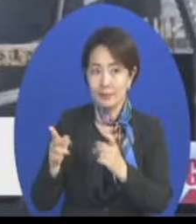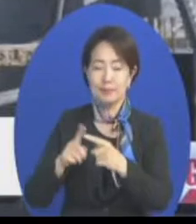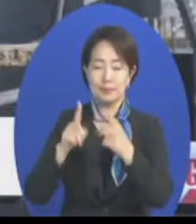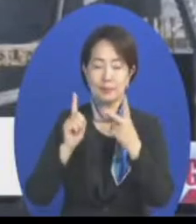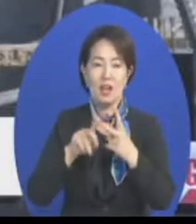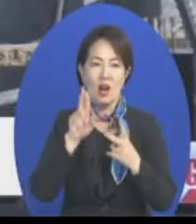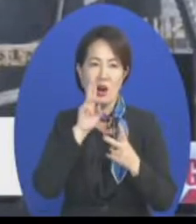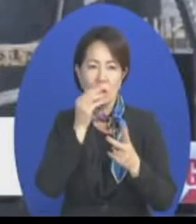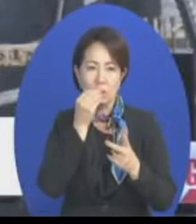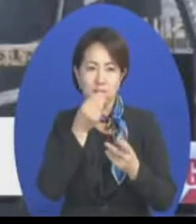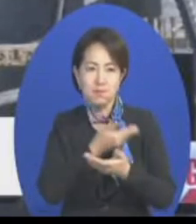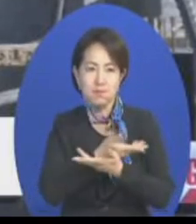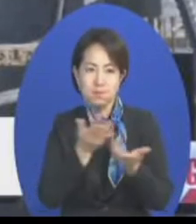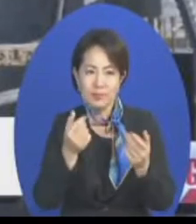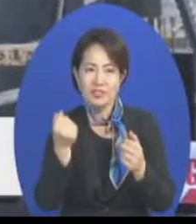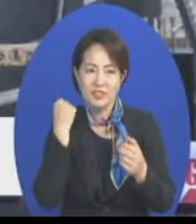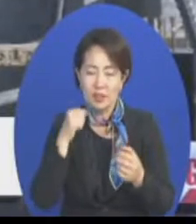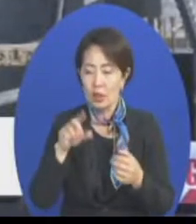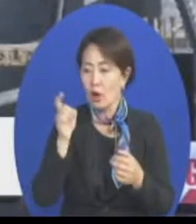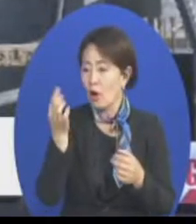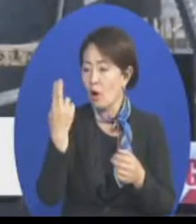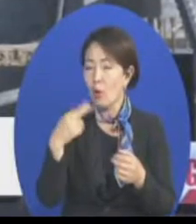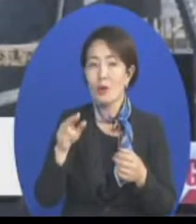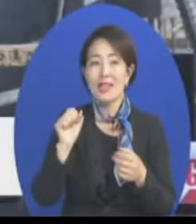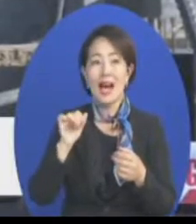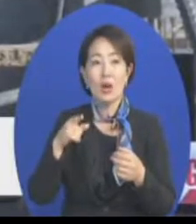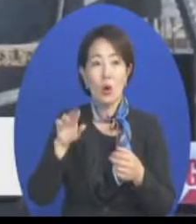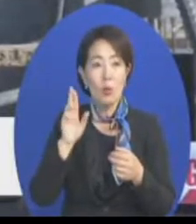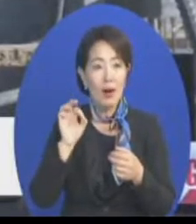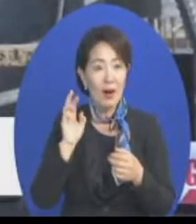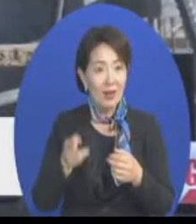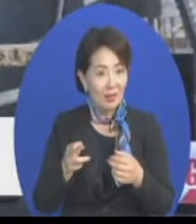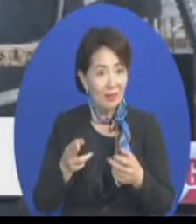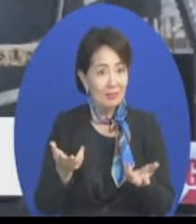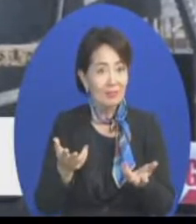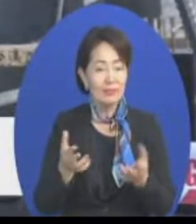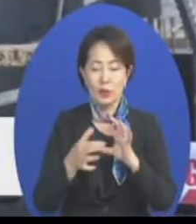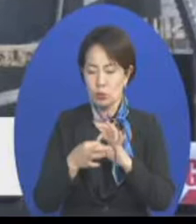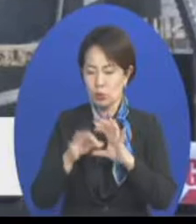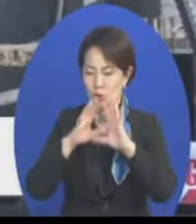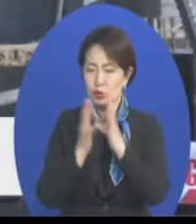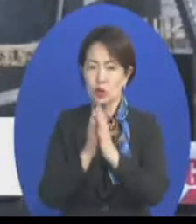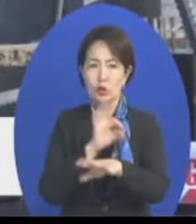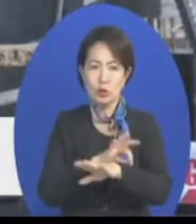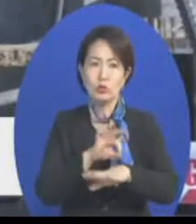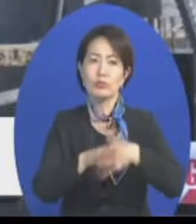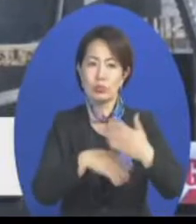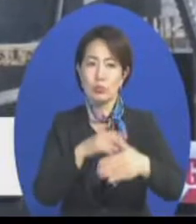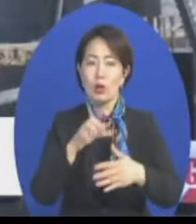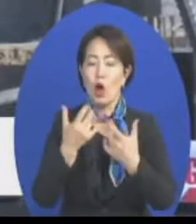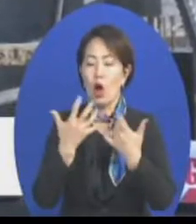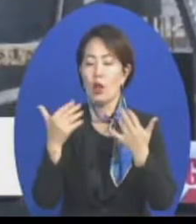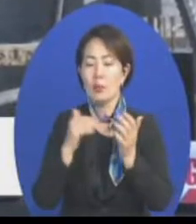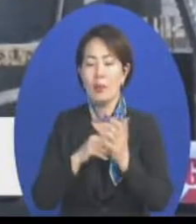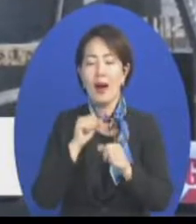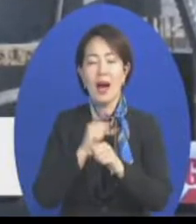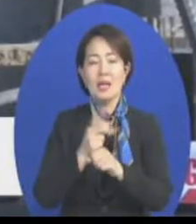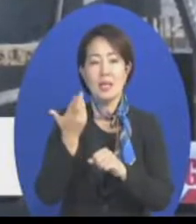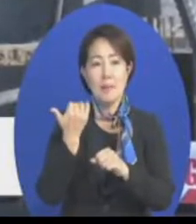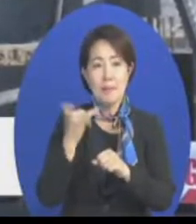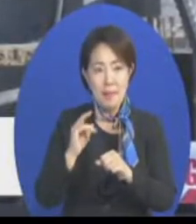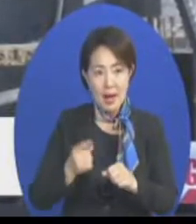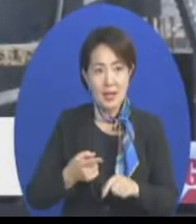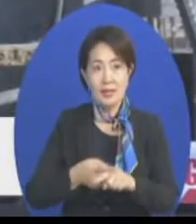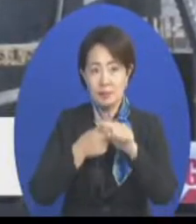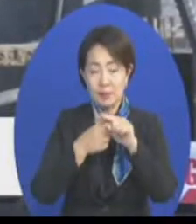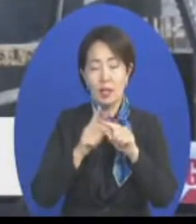хүмүүсийн хэрэгцээ хангах Ховд агро парк зэрэг одоо томхон төслүүд эхлүүлж байгаа. Энэ одоо төслүүд хэрэгжснээр олон мянган ажлын байр бий болох гэсэн хамгийн гол